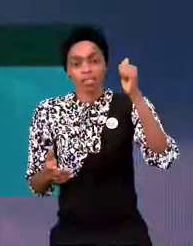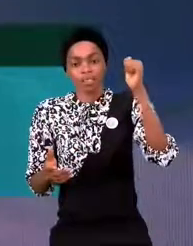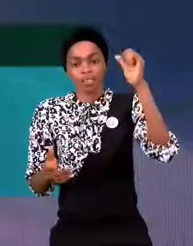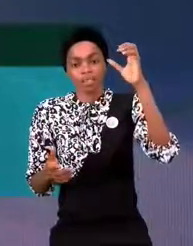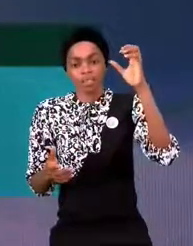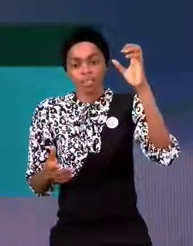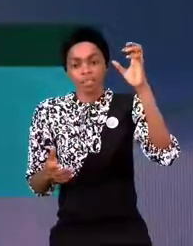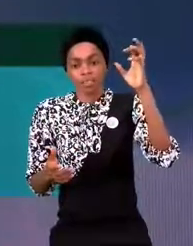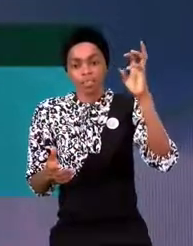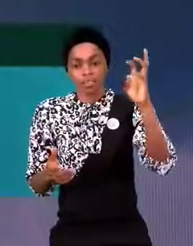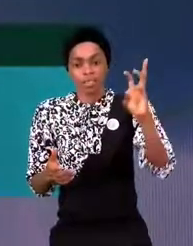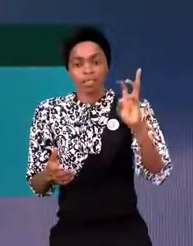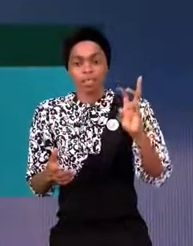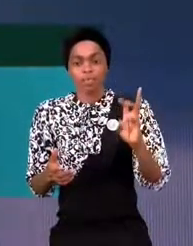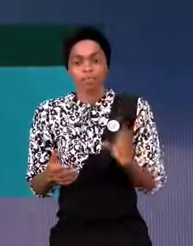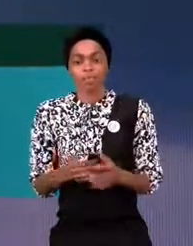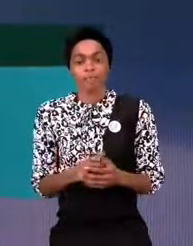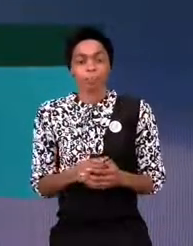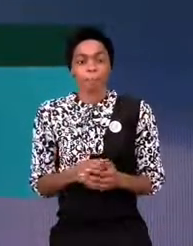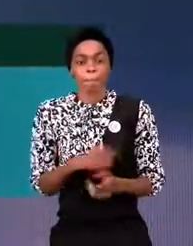verset 16, dit le soir.